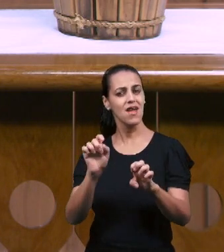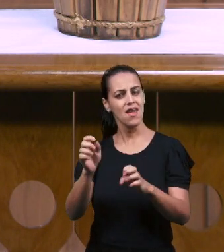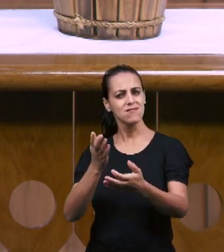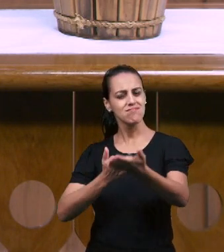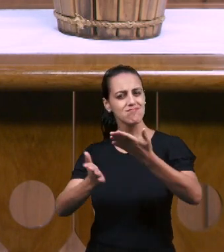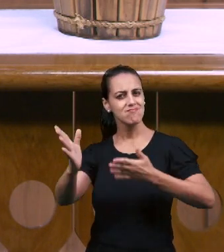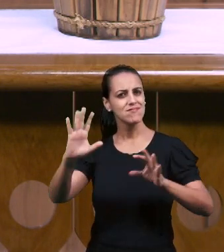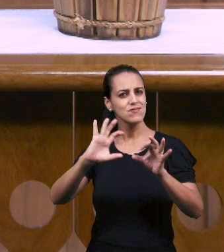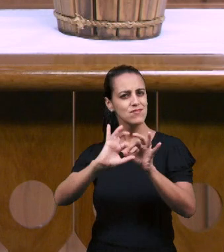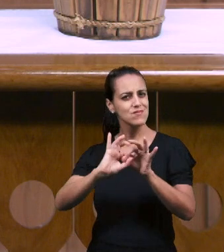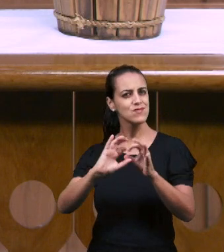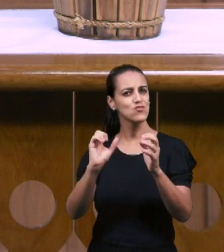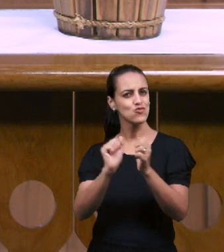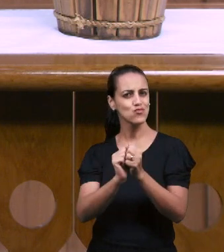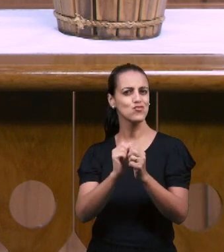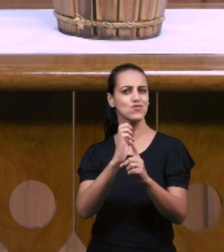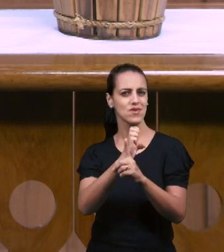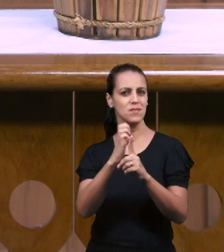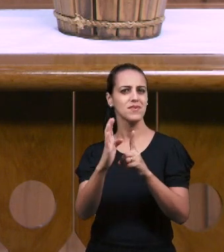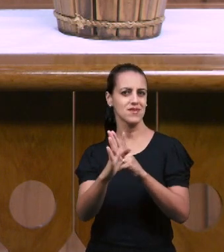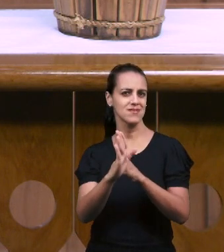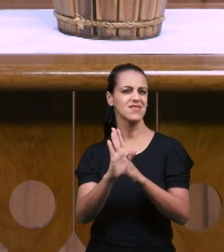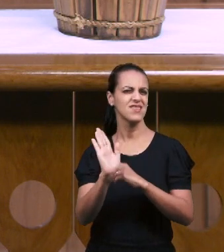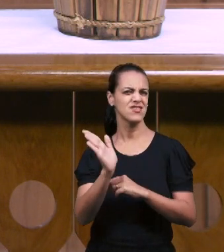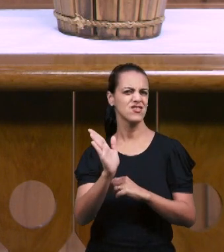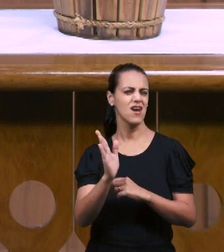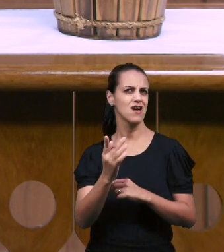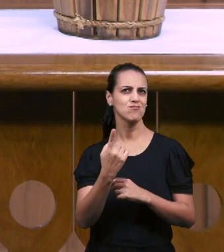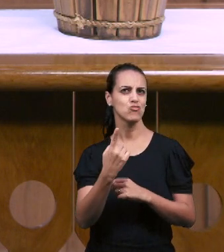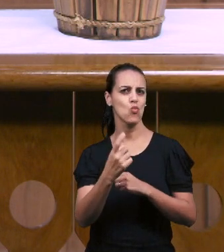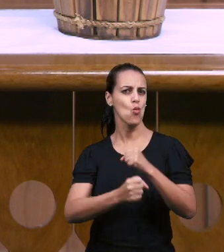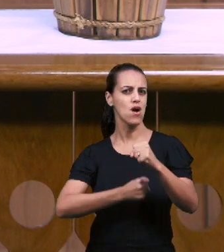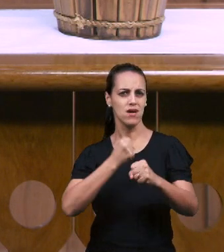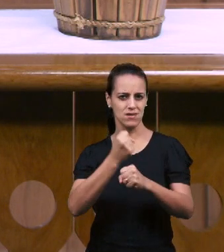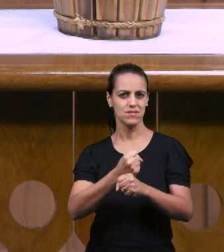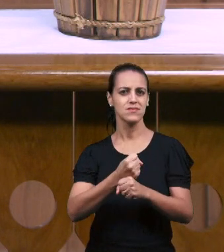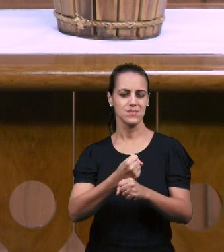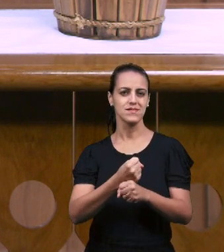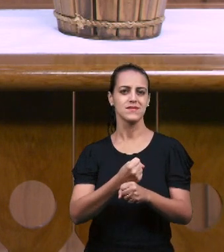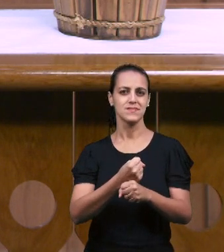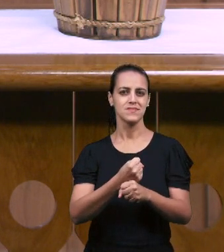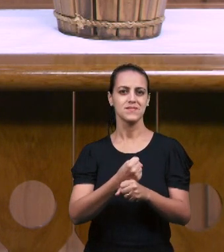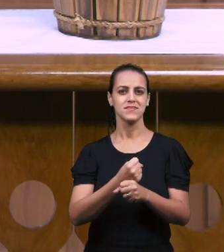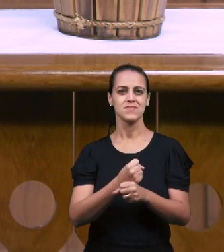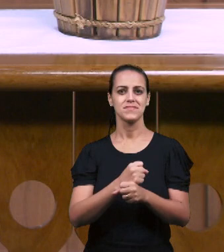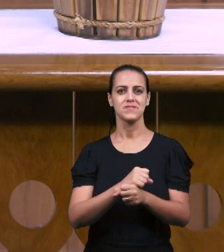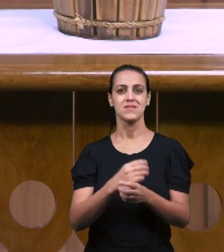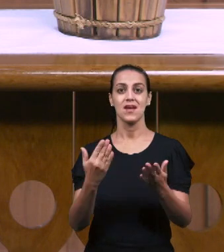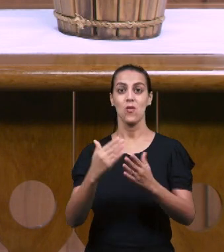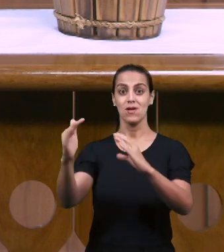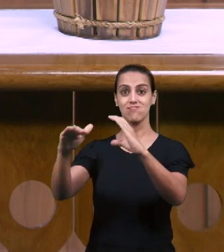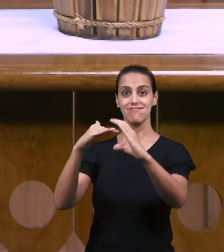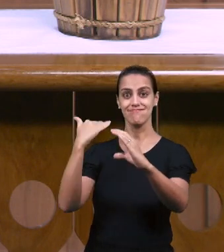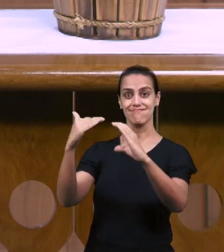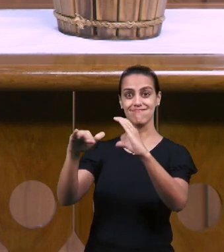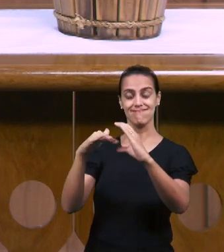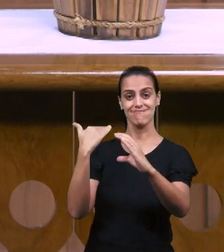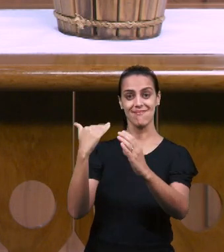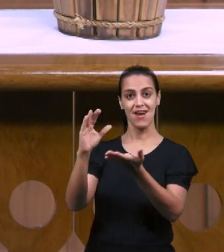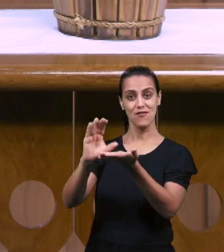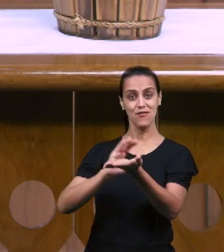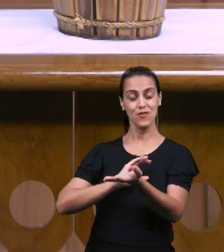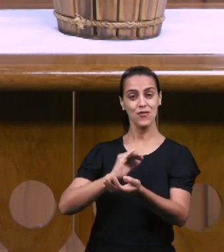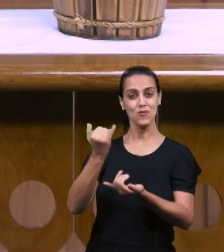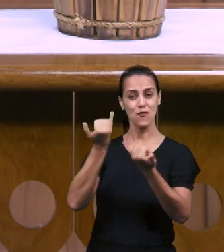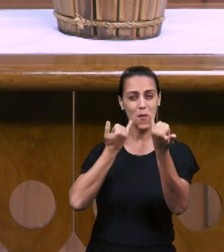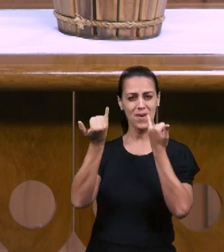de l'école biblique dominicale depuis un an déjà. Ils sont maintenant en train d'envoyer des informations tous les